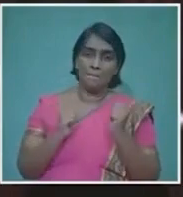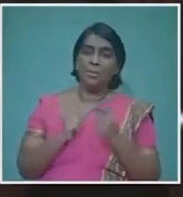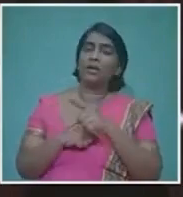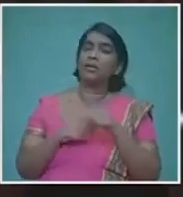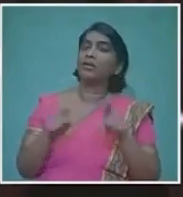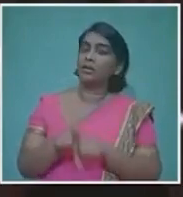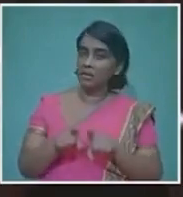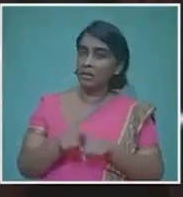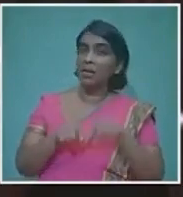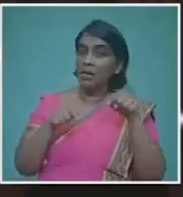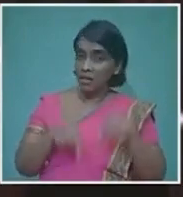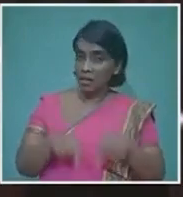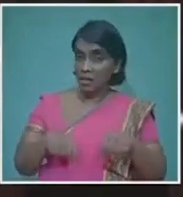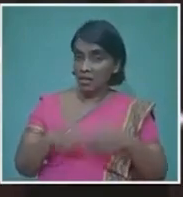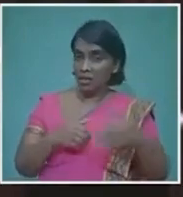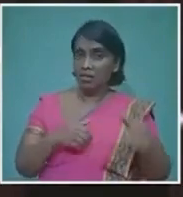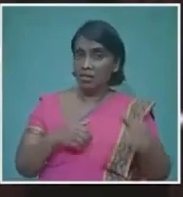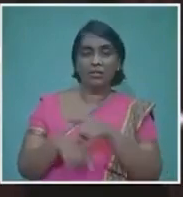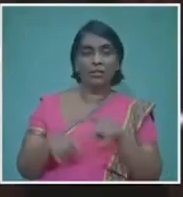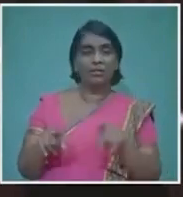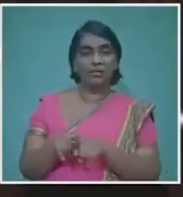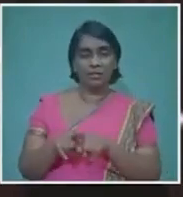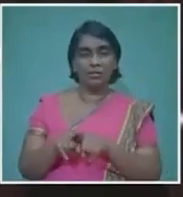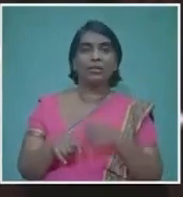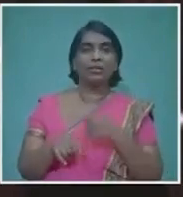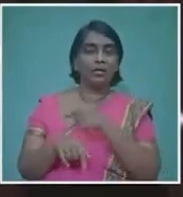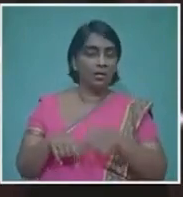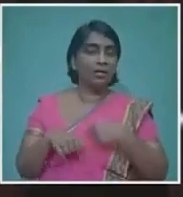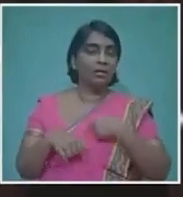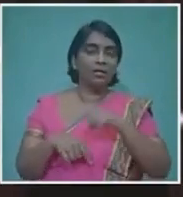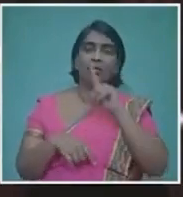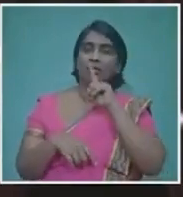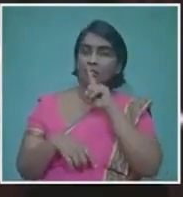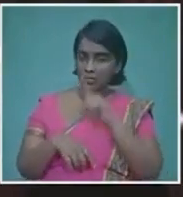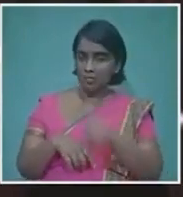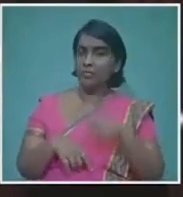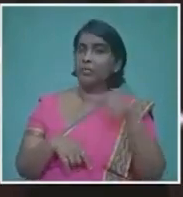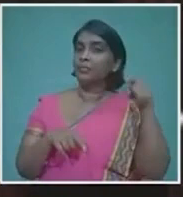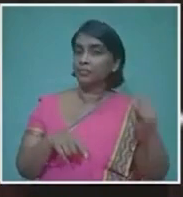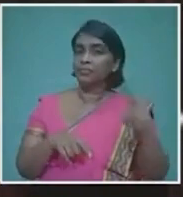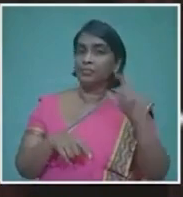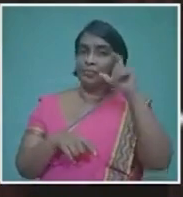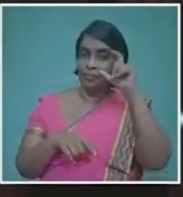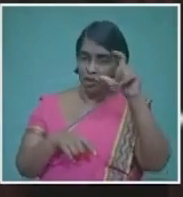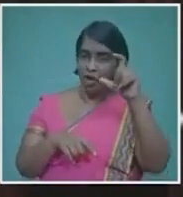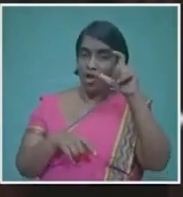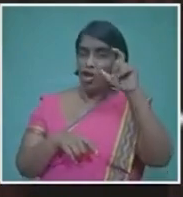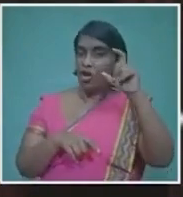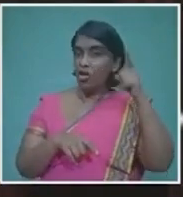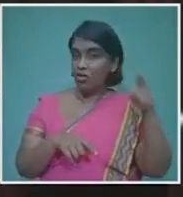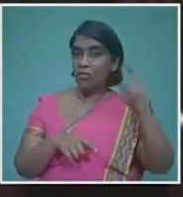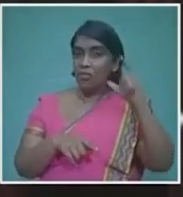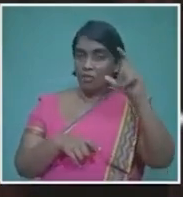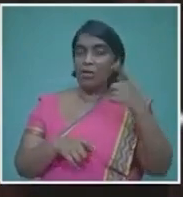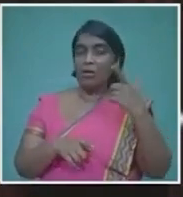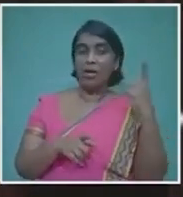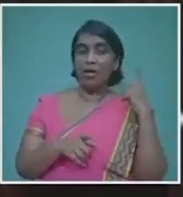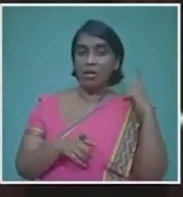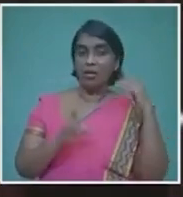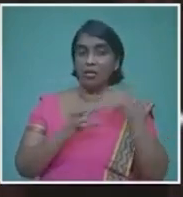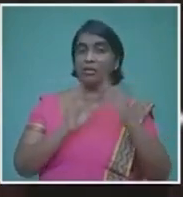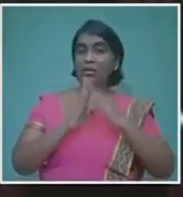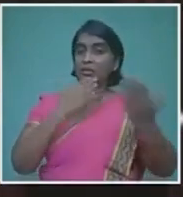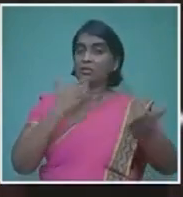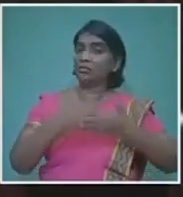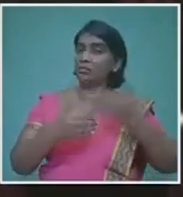ඒක නිසා අද වෙනකොට මේ කියන්නේ. එතකොට අපි නම් කියන්නේ මෙතන කොළඹ ඩිෆෙන්ස් මිනිස්ටර් එකට බිල්ඩින්